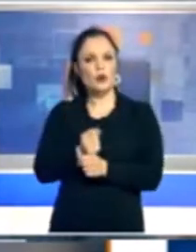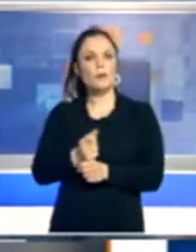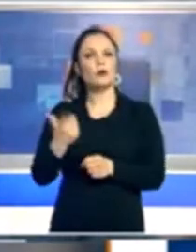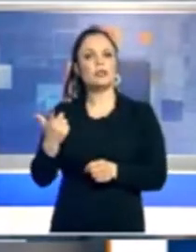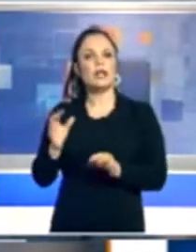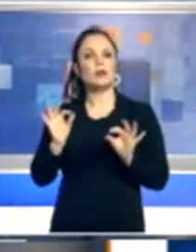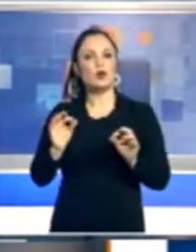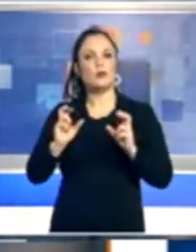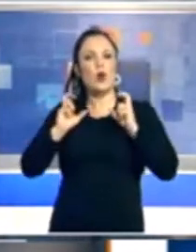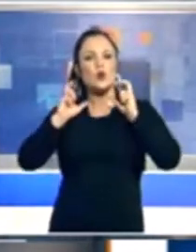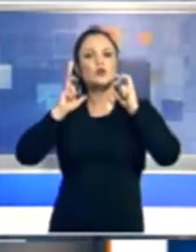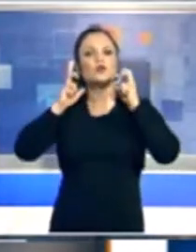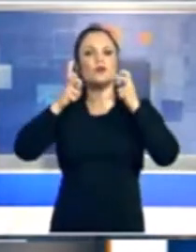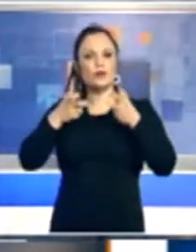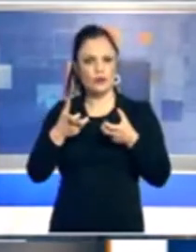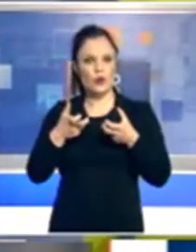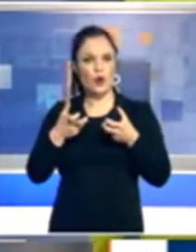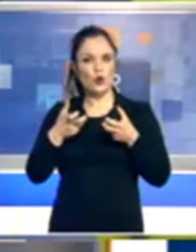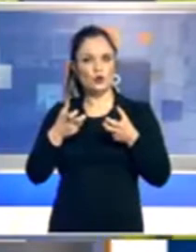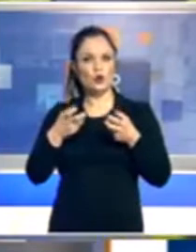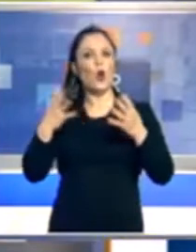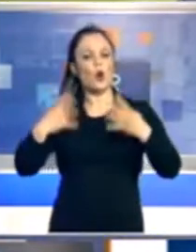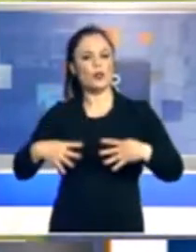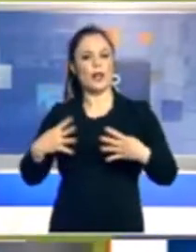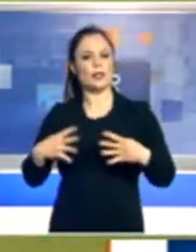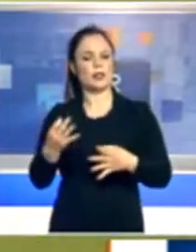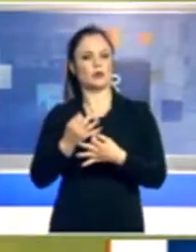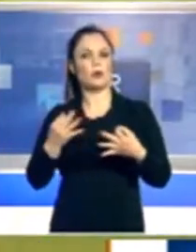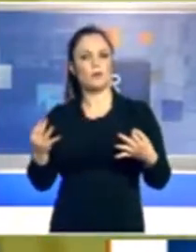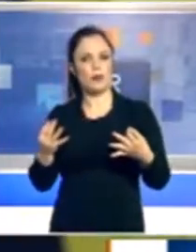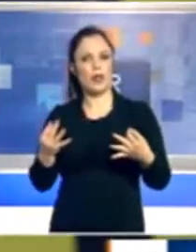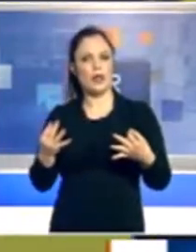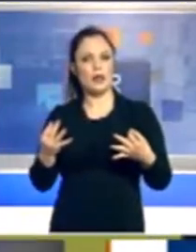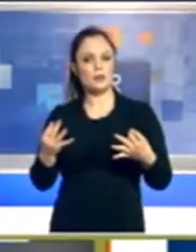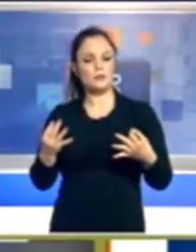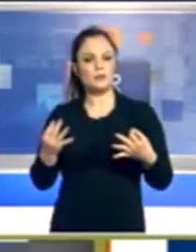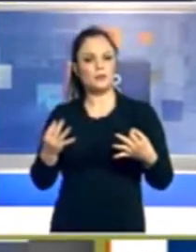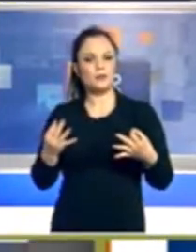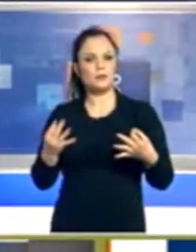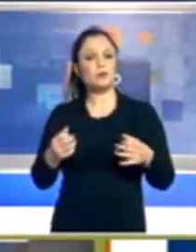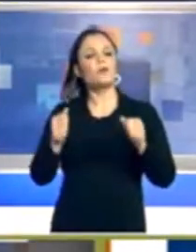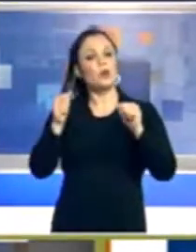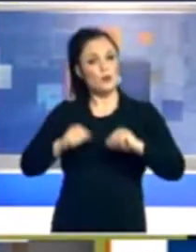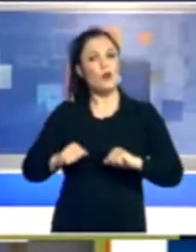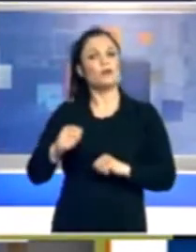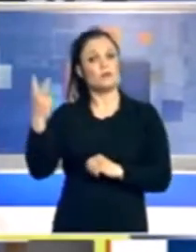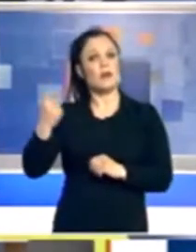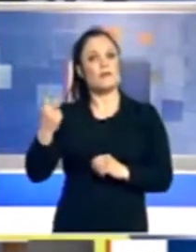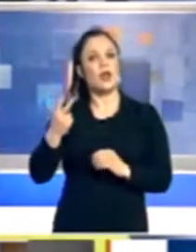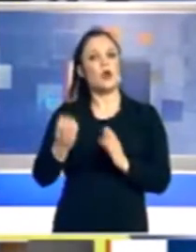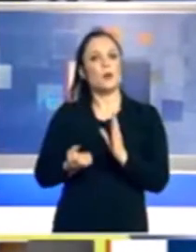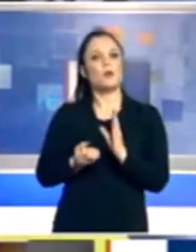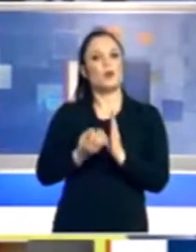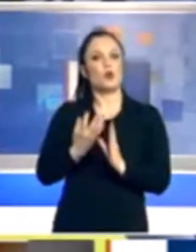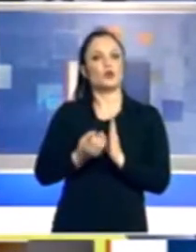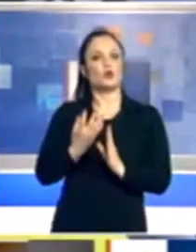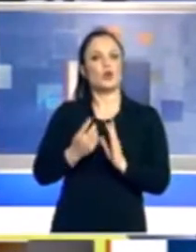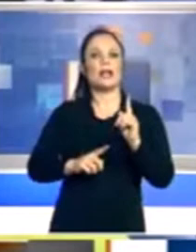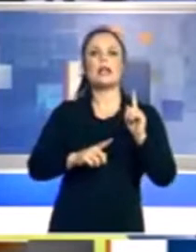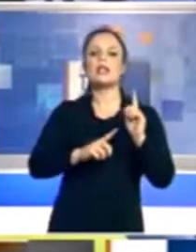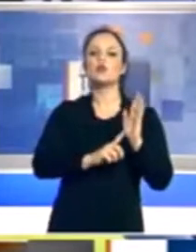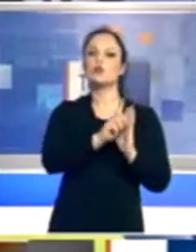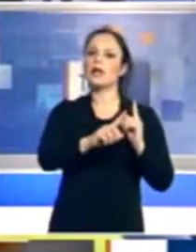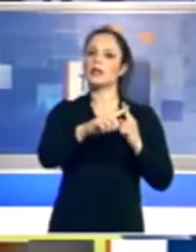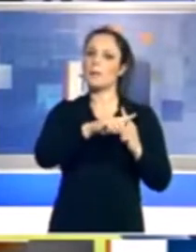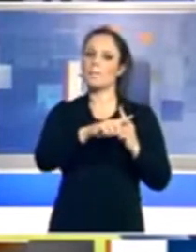sforzo comunque organizzato e strutturato e quindi possa essere davvero produttivo di effetti benefici per